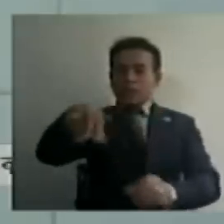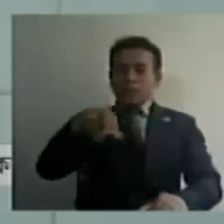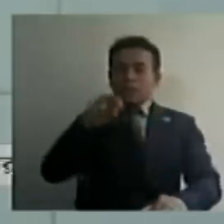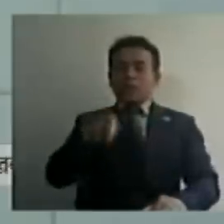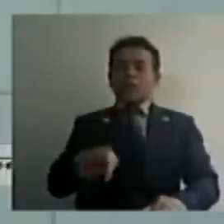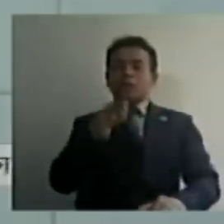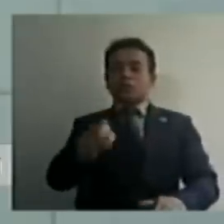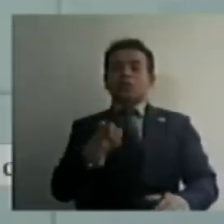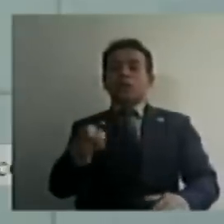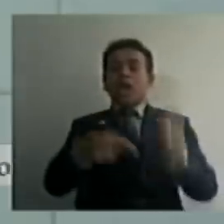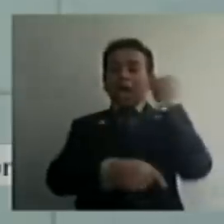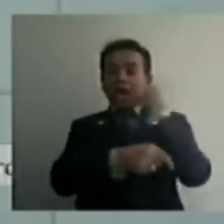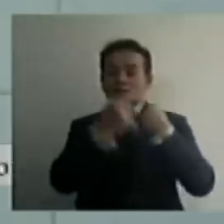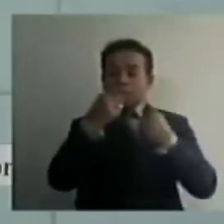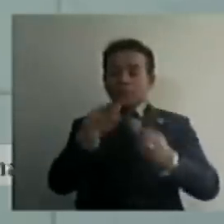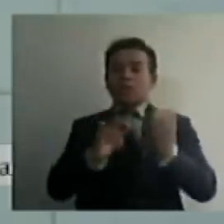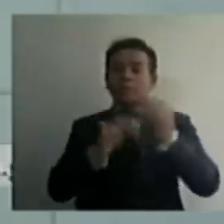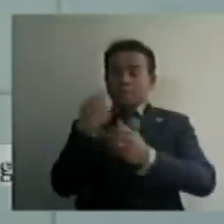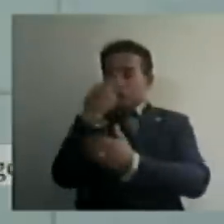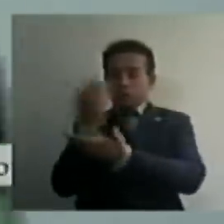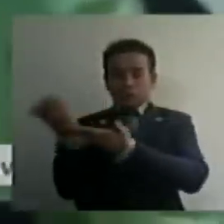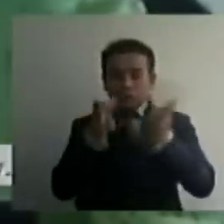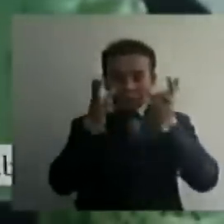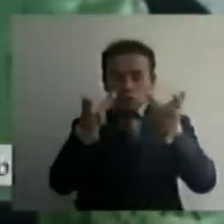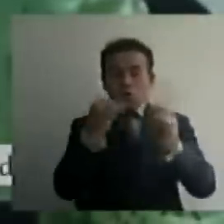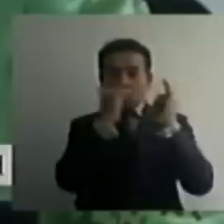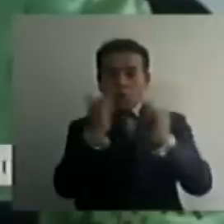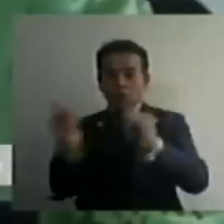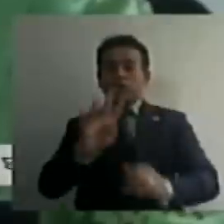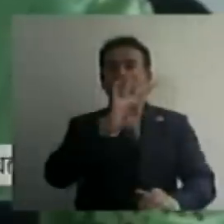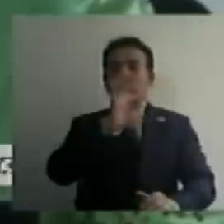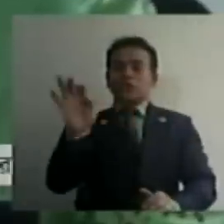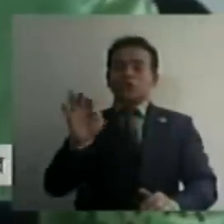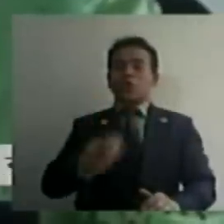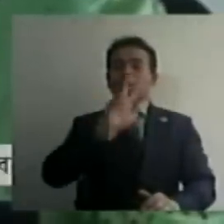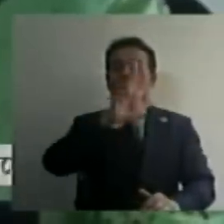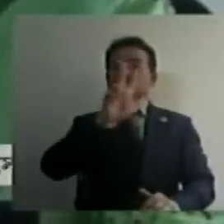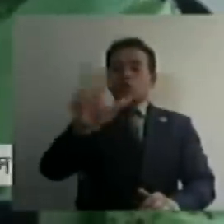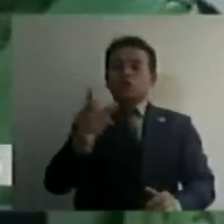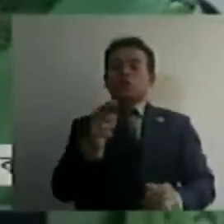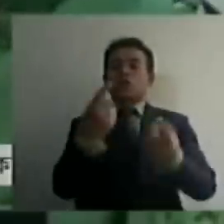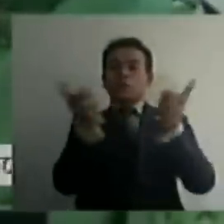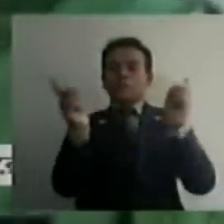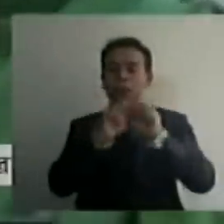৪৮৮টি প্রতিষ্ঠান এবং এর মাধ্যমে তাৎক্ষণিকভাবে কোয়ারেন্টাইনের সেবা প্রদান করা যাবে